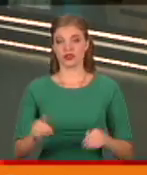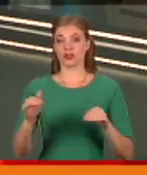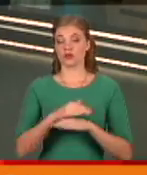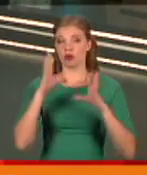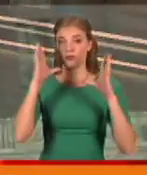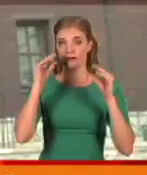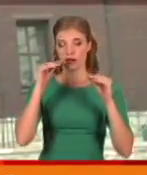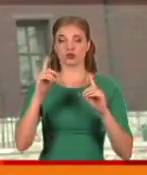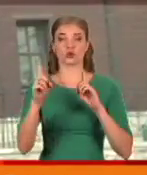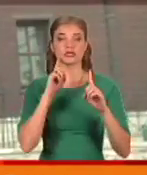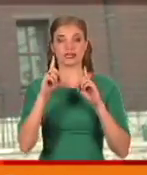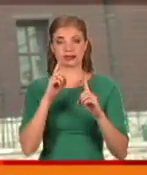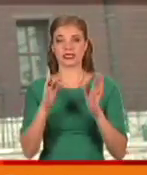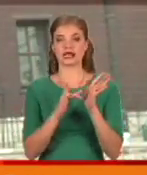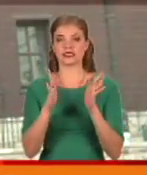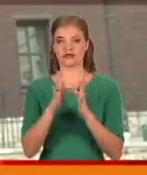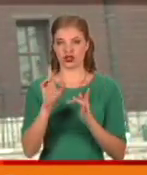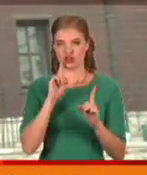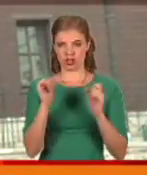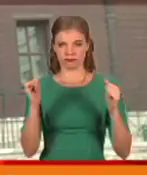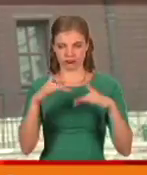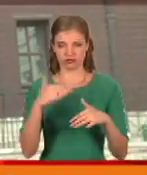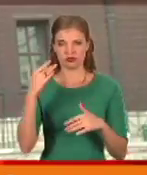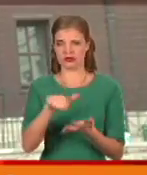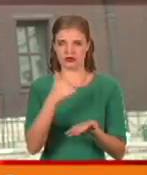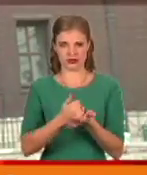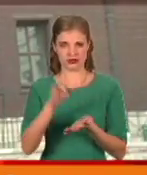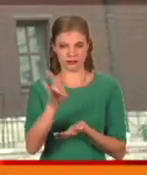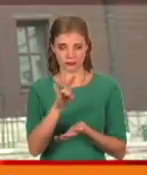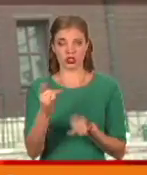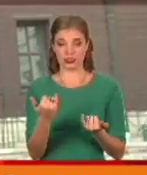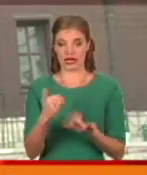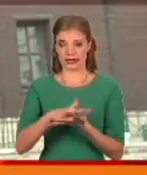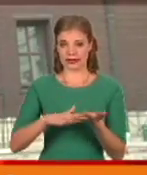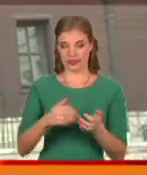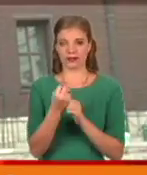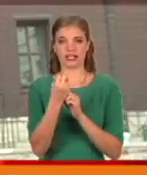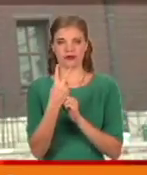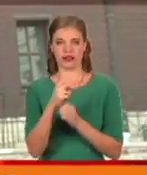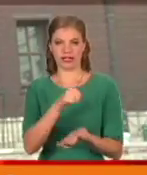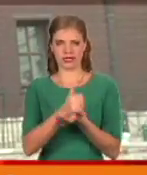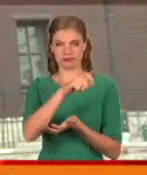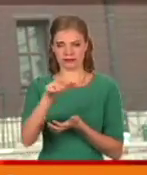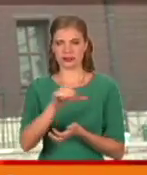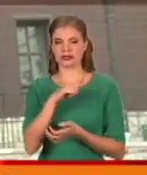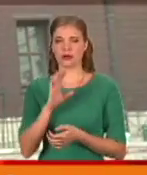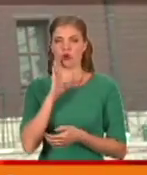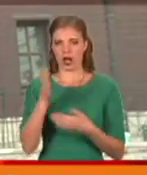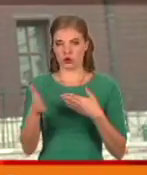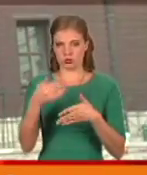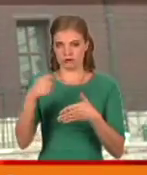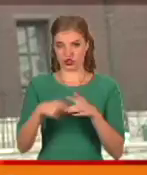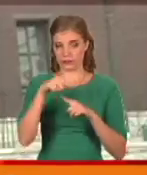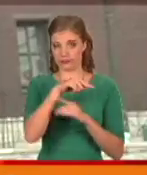Доброго вечора, студіо. Засідання Священного Синоду Константинопольського патріархату все ще триває. 12 архієреїв самого ранку зачинились у